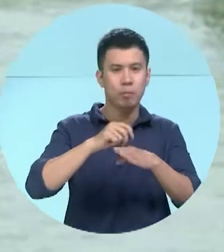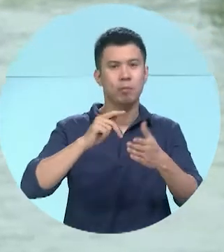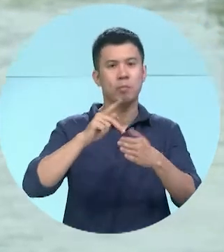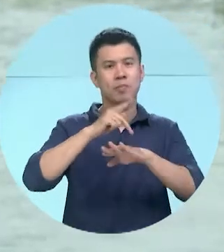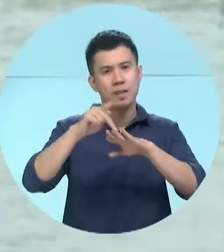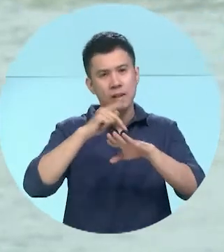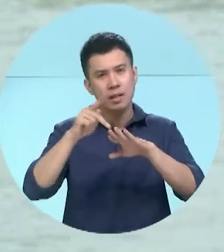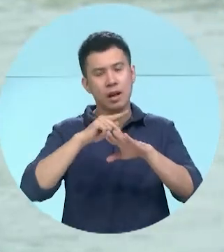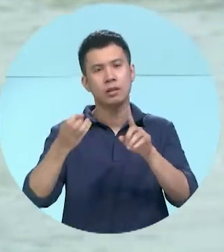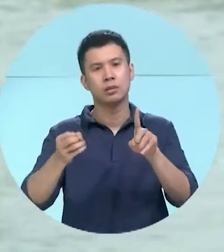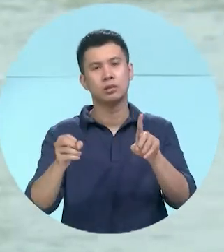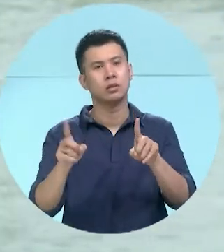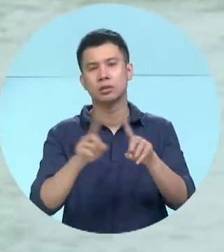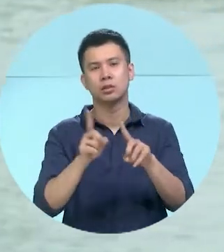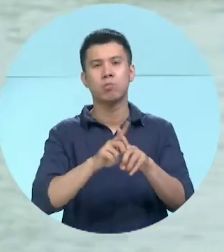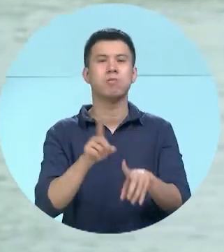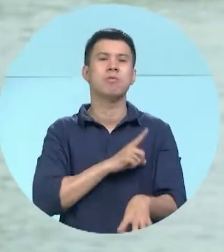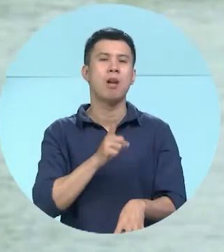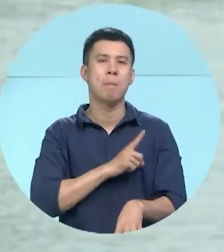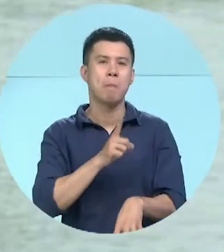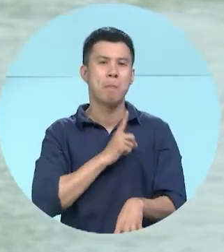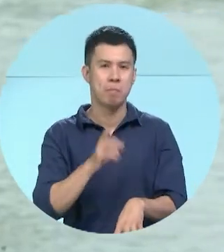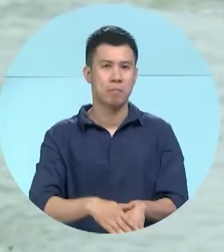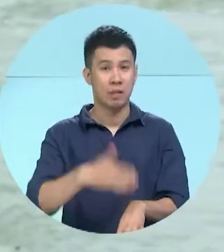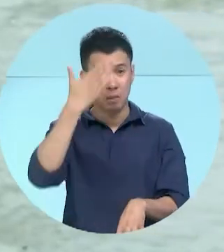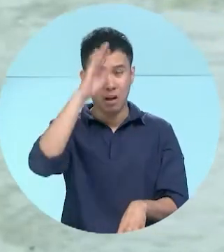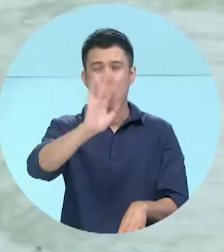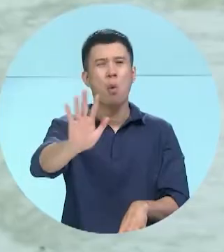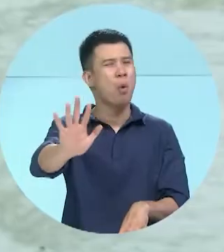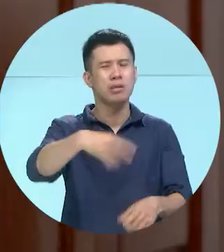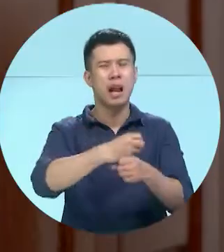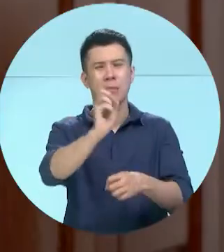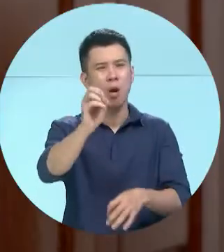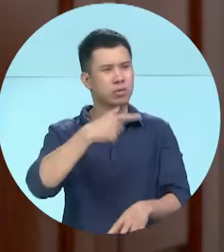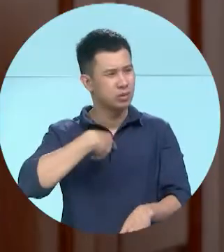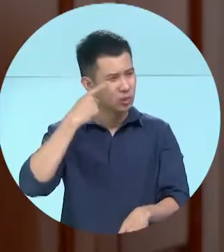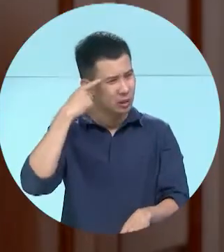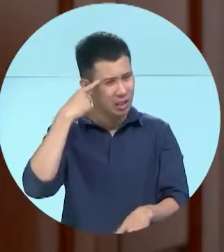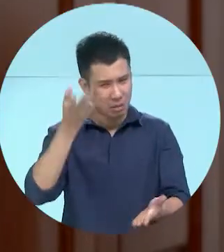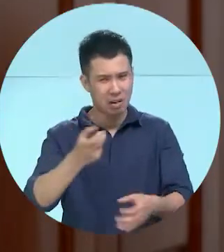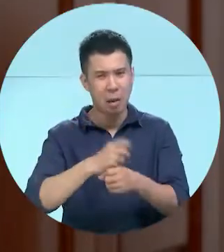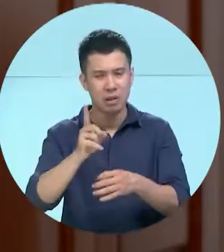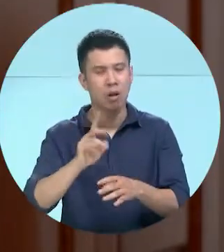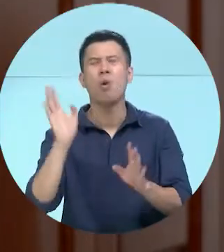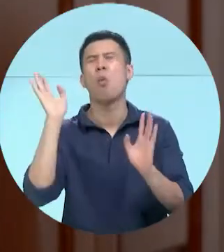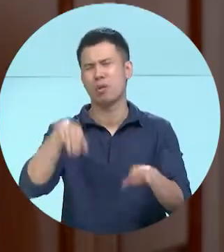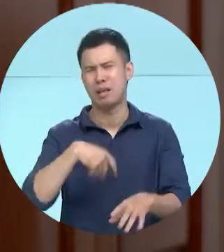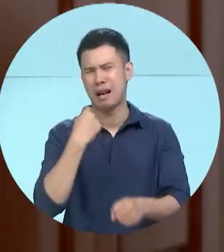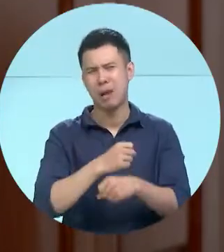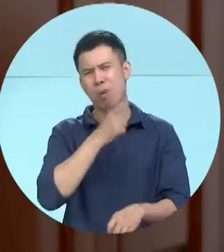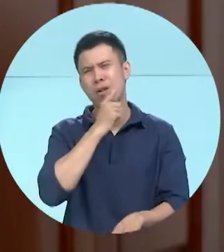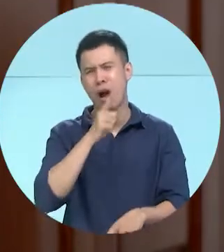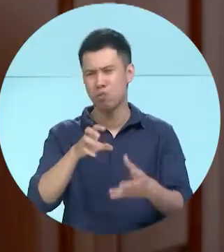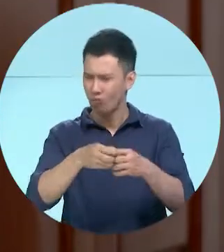biết tự lập. Mình mới đâu còn găng, thật sự là cũng găng là không cho con làm đâu. Cũng suy nghĩ, ví dụ bảo làm cái này, bảo ôi trời ơi, nó chả làm được